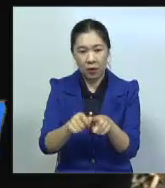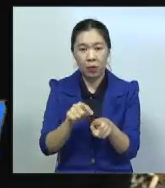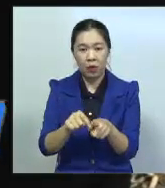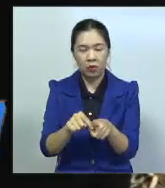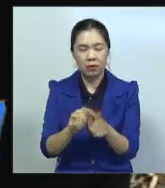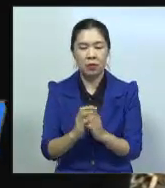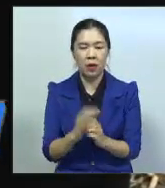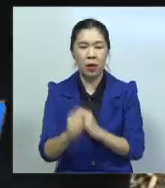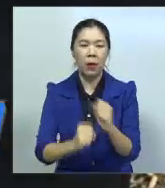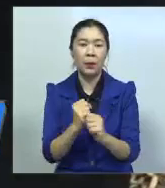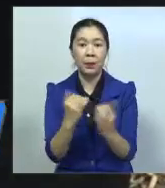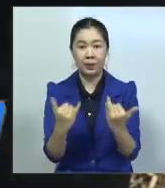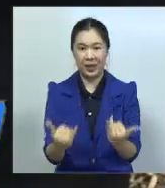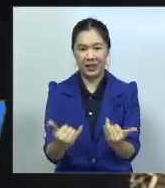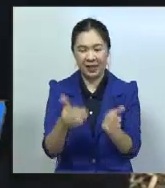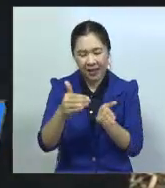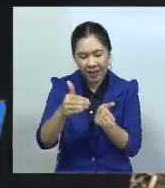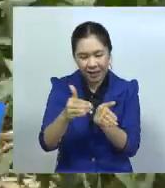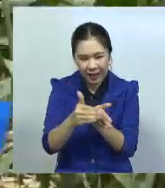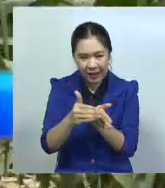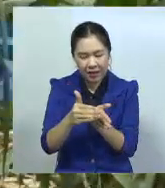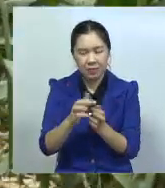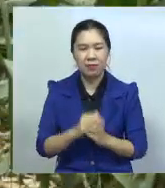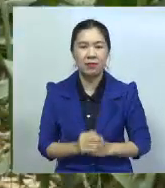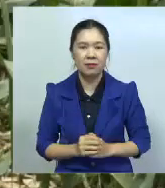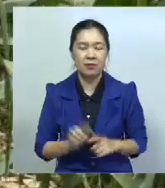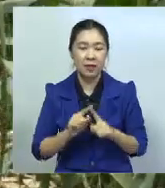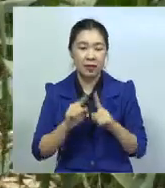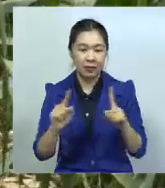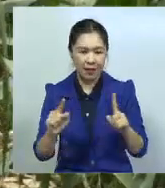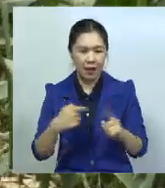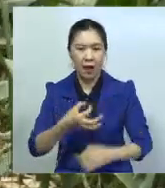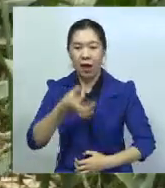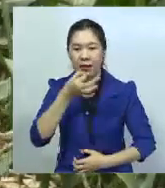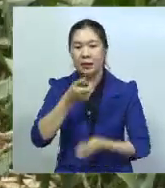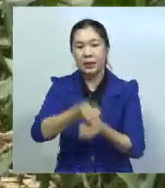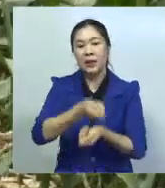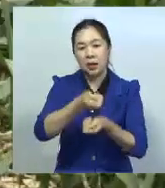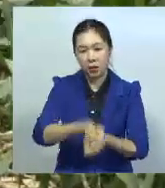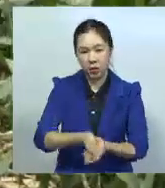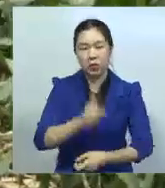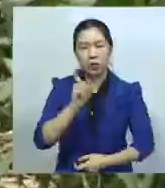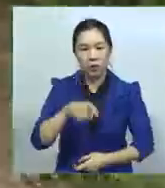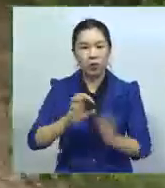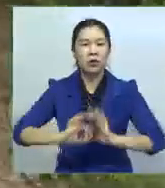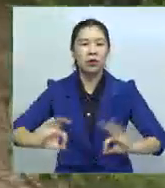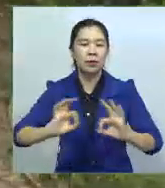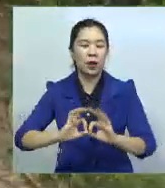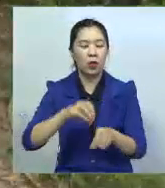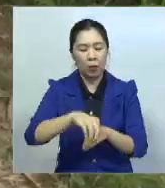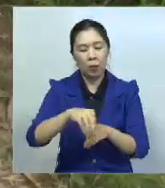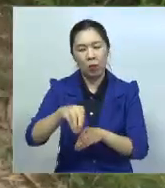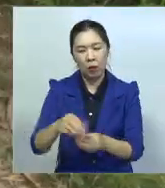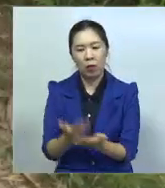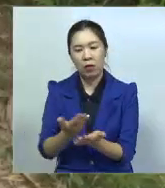อกว่าปีนี้ถ้าสังเกตดูเนี่ยฝักจะเล็กนะฮะโตไม่เต็มที่แต่พี่น้องเกษตรกรบอกว่าแม้ว่าไม่โตก็จำเป็นต้องปลูกแล้วฮะเพื่อต้องหาร